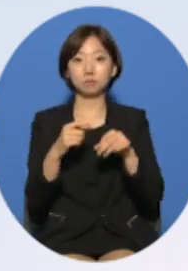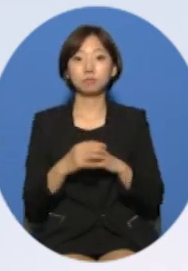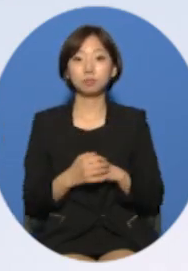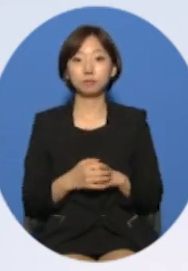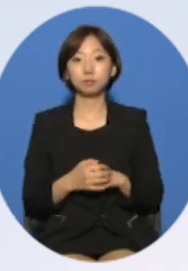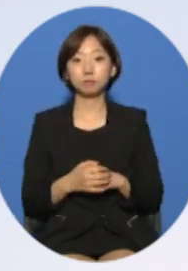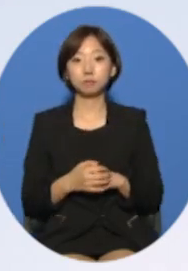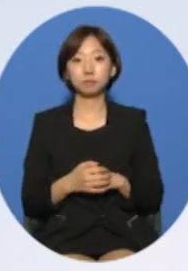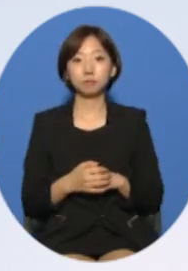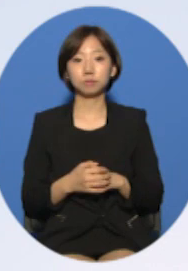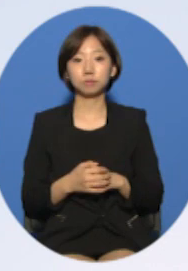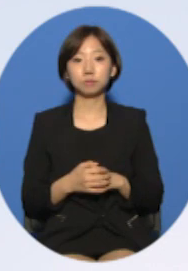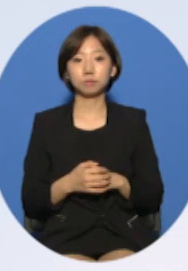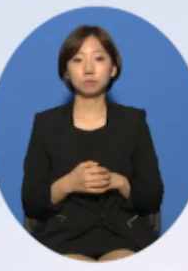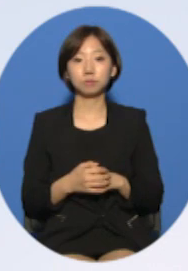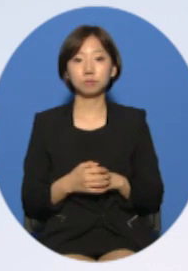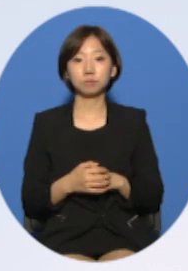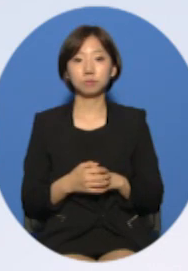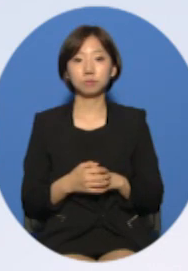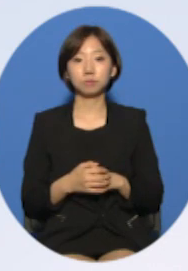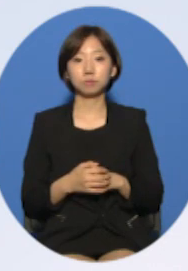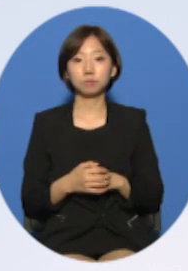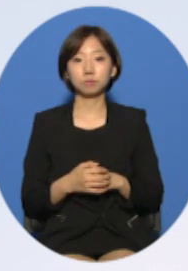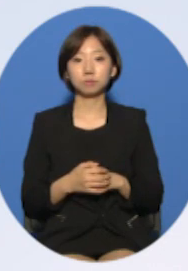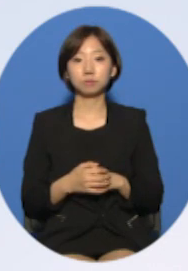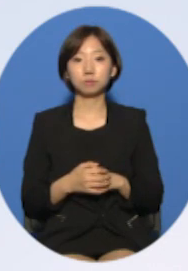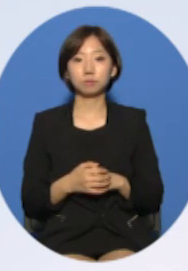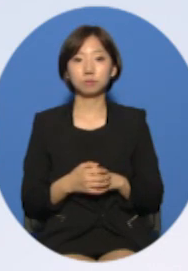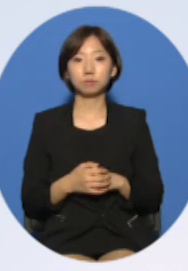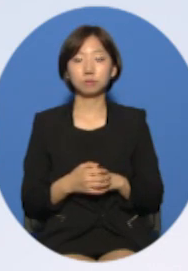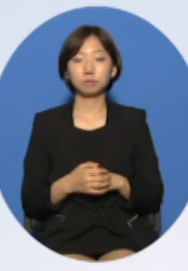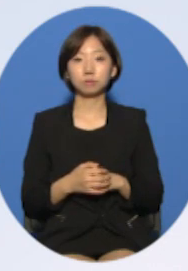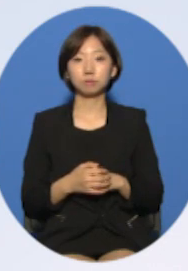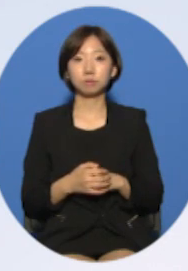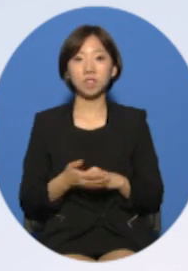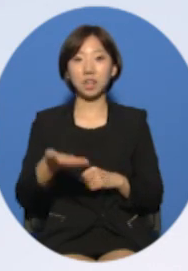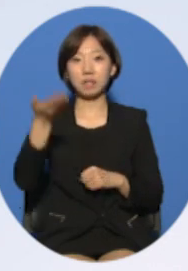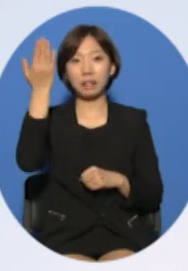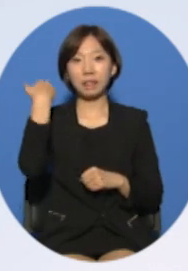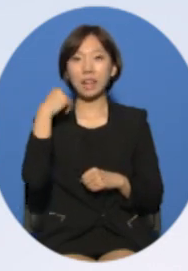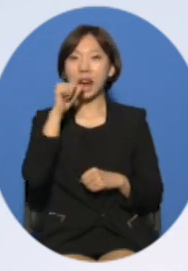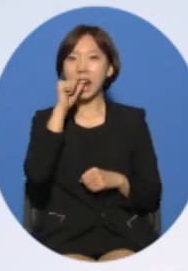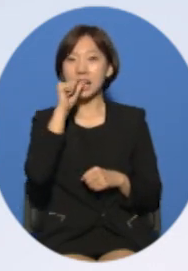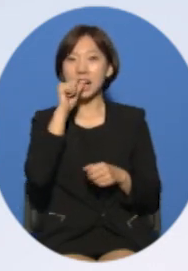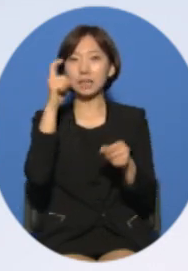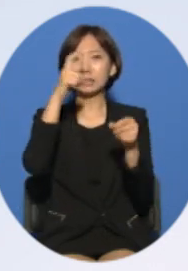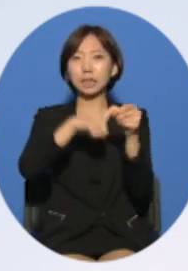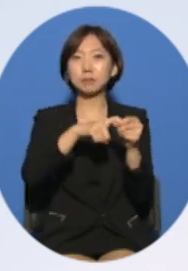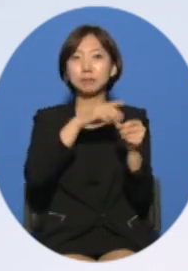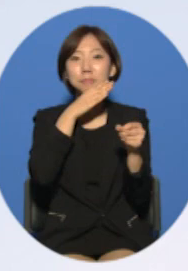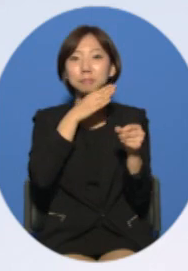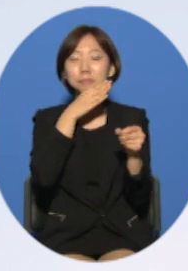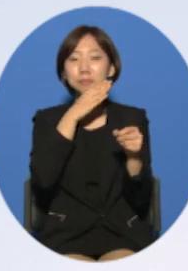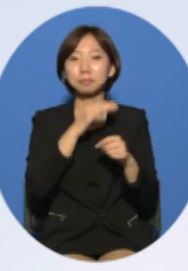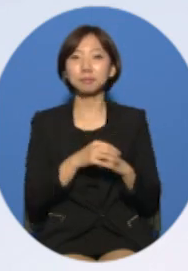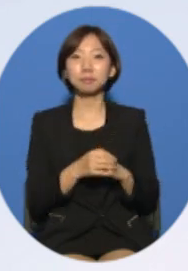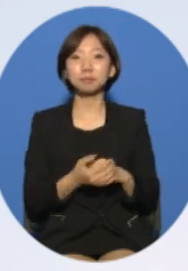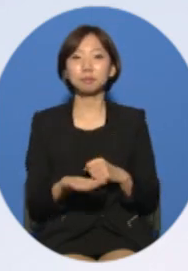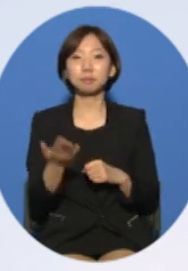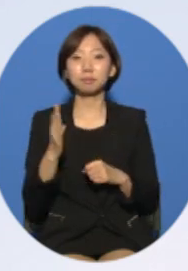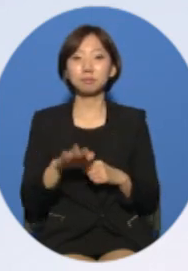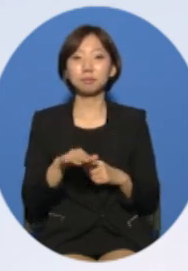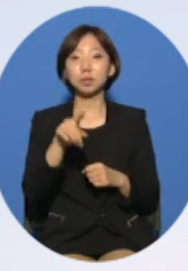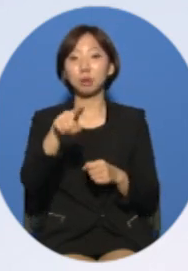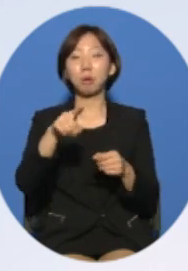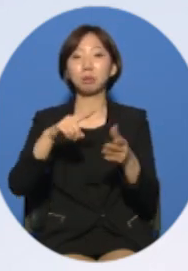그 보면은 옛날에는 그 이렇게 우리가 쓸 수 있는 그 이 뭡니까 자물쇠를 썼거든요. 지금 저거는 그 뭡니까 열쇠가 필요